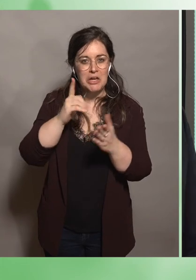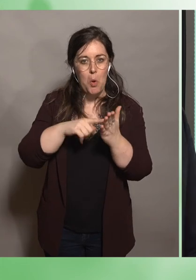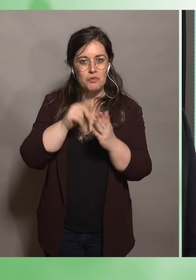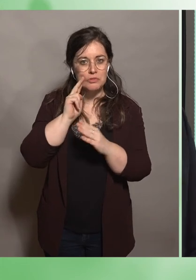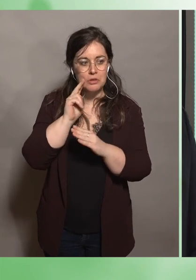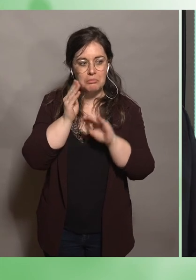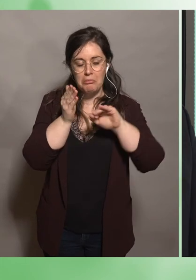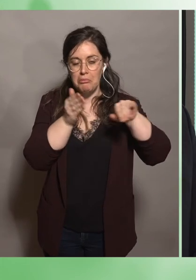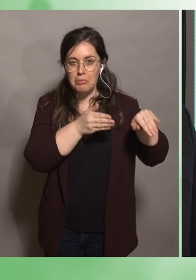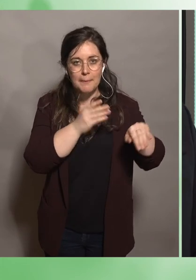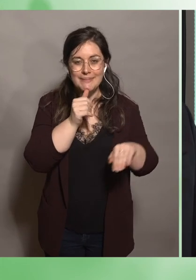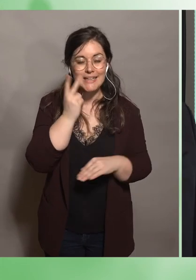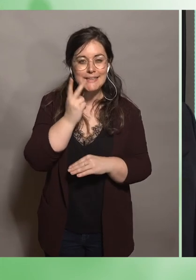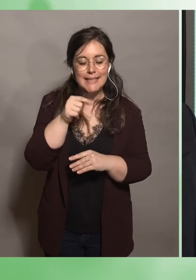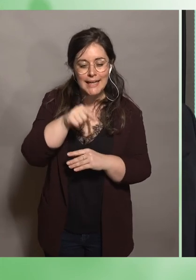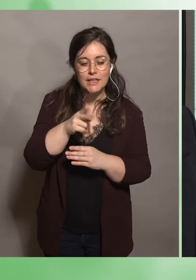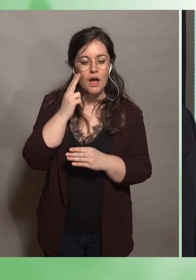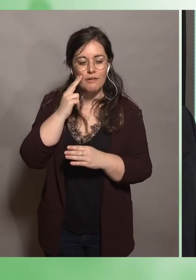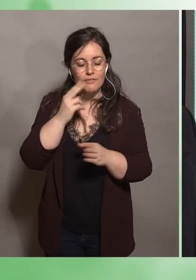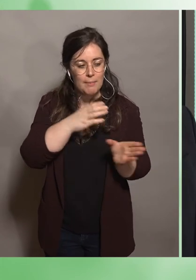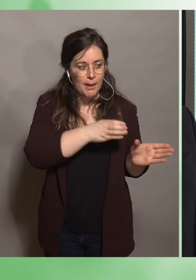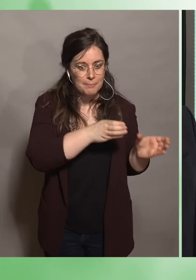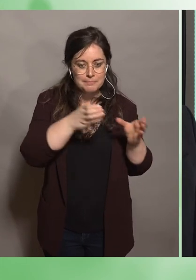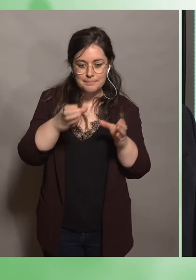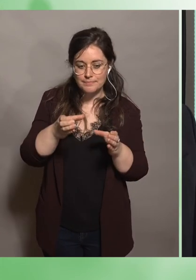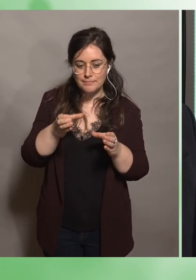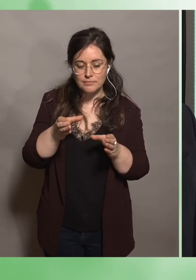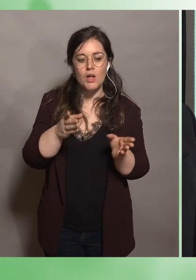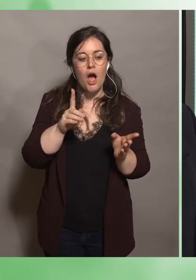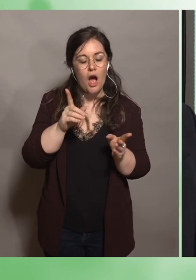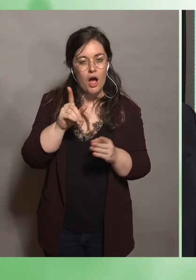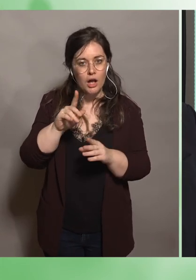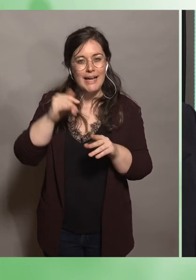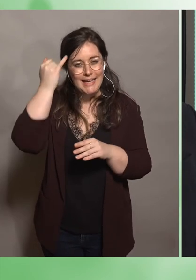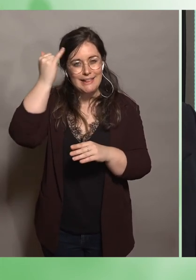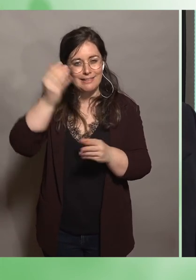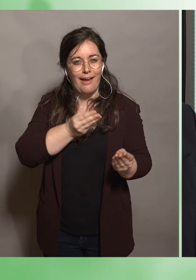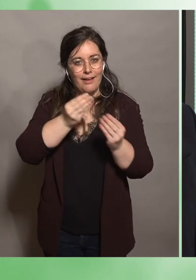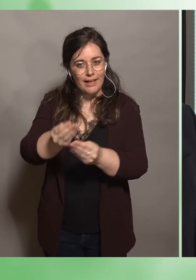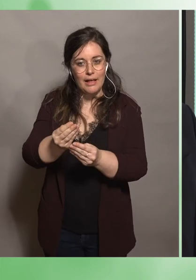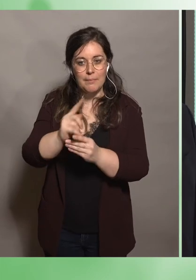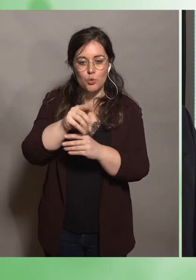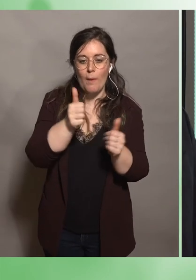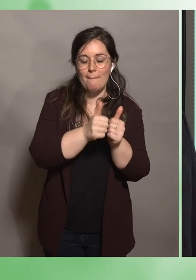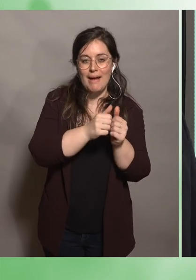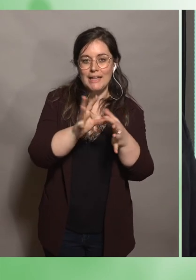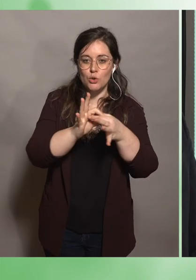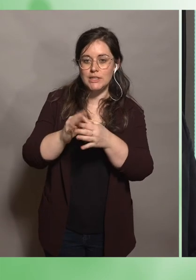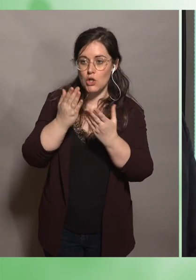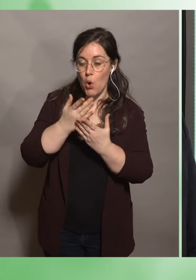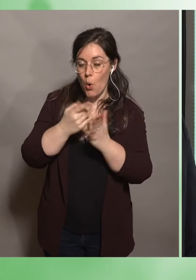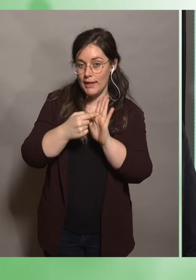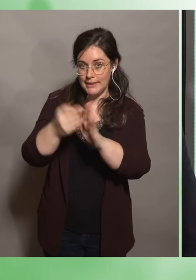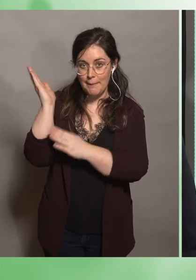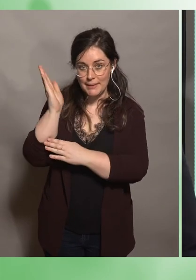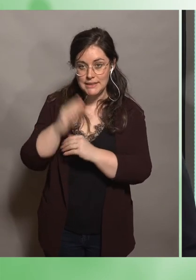ausblendet, dass wir den ins Unternehmen einmal so mit der ersten Idee hineintragen und dann unsere ganzen Partnerorganisationen, die sich heute präsentiert